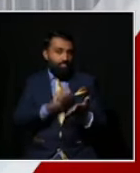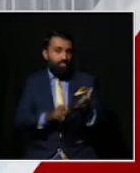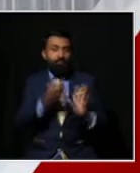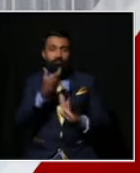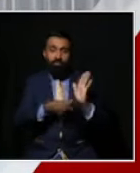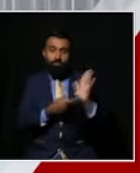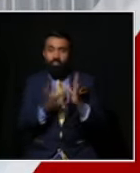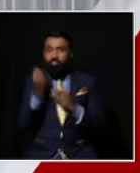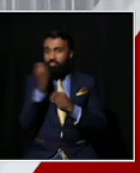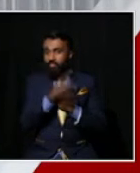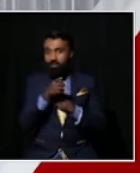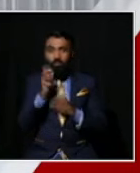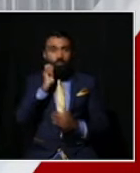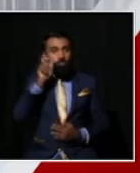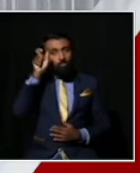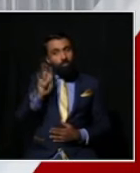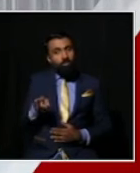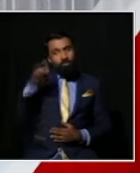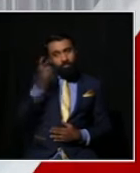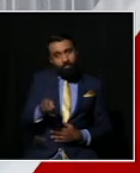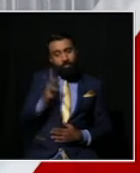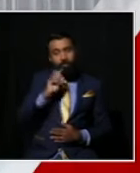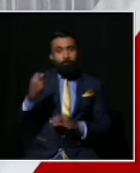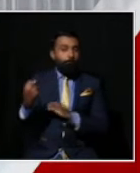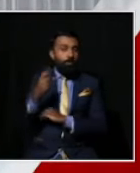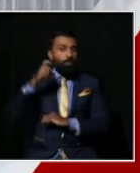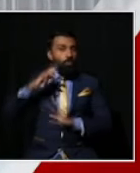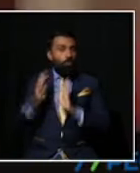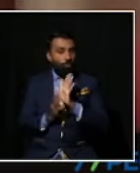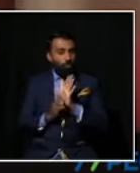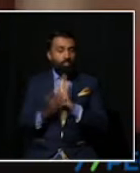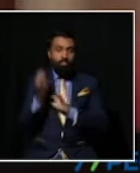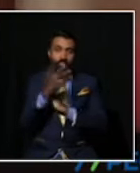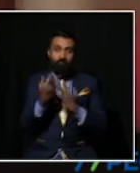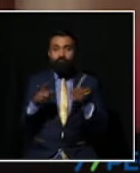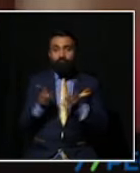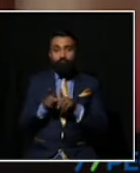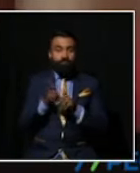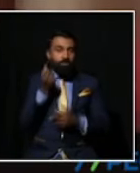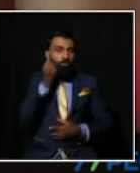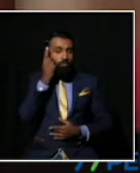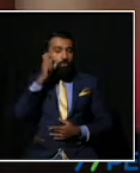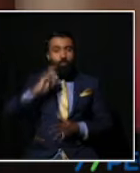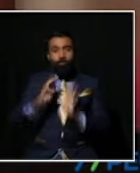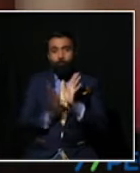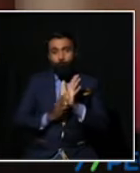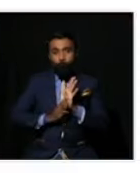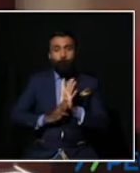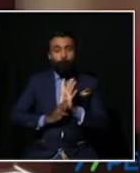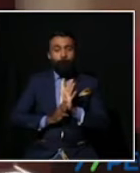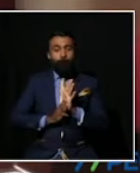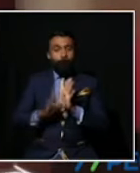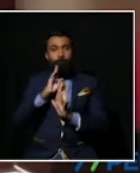ලබා දීමට ඕනෑම තැනැත්තෙකුට නියම කිරීමේ බලයද කාරක සභාවට ලැබිය යුතු බවයි. යෝජිත විශේෂ කාරක සභාව පිළිබඳ යෝජනාවට